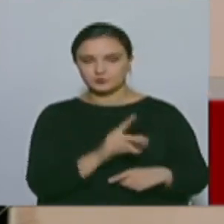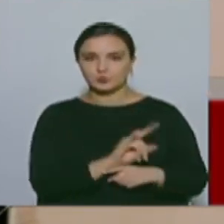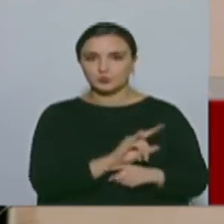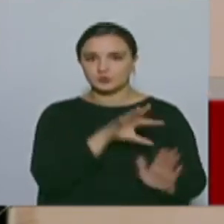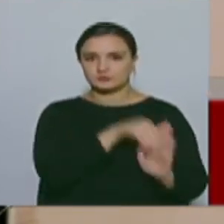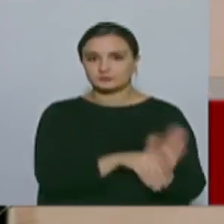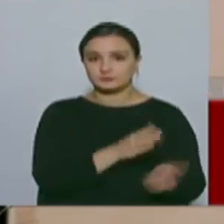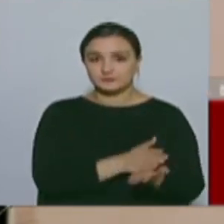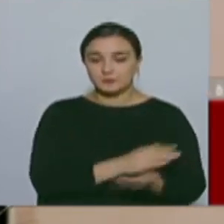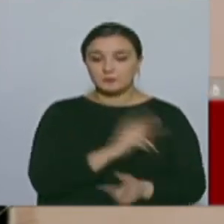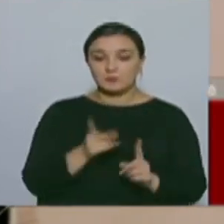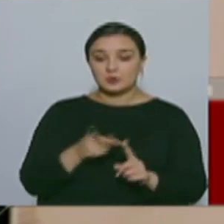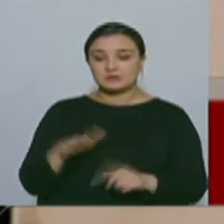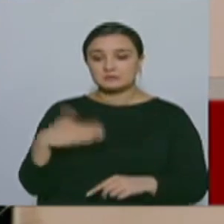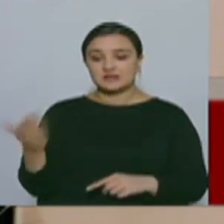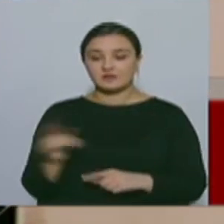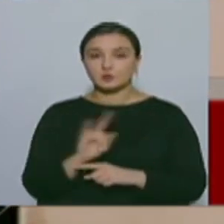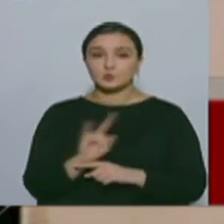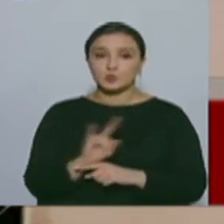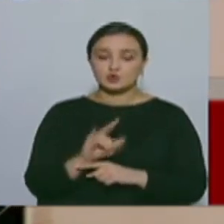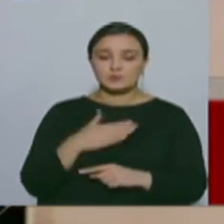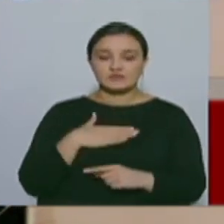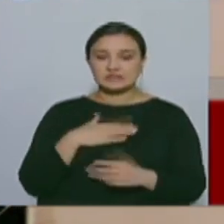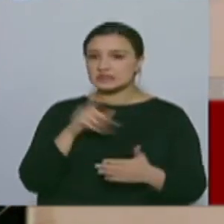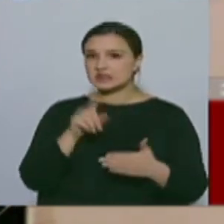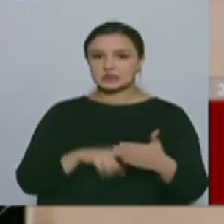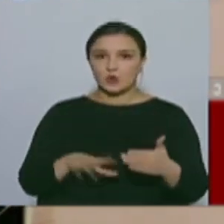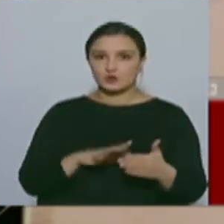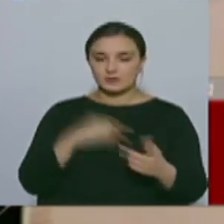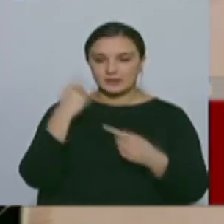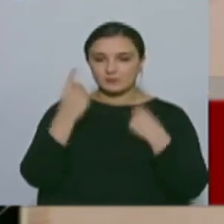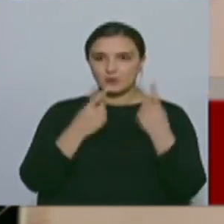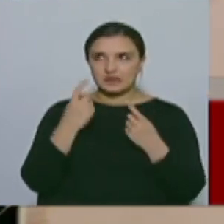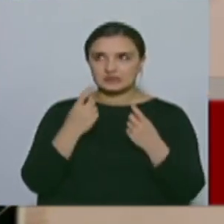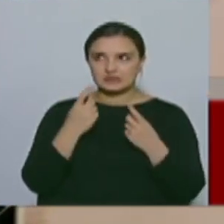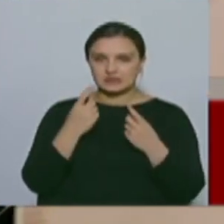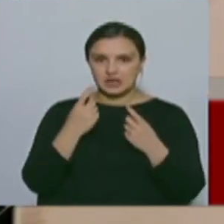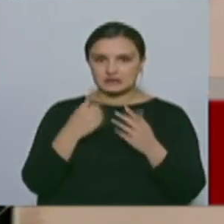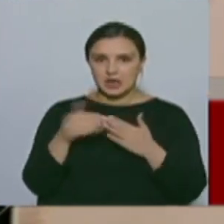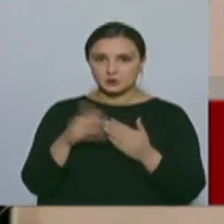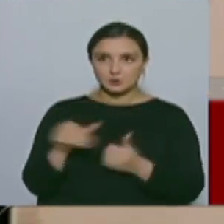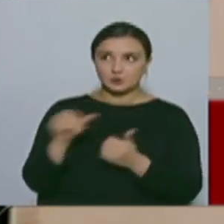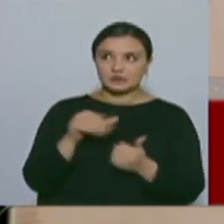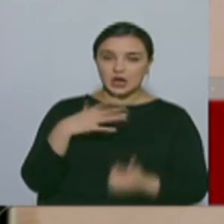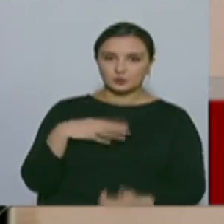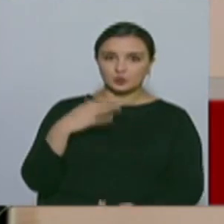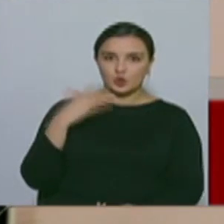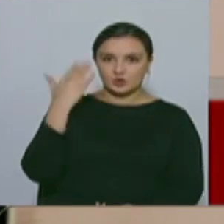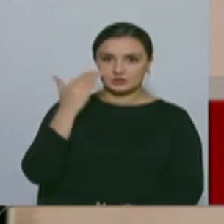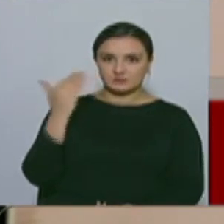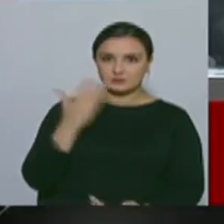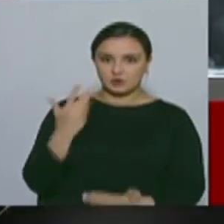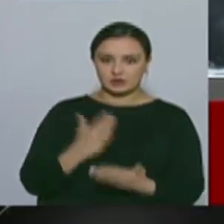ტყუილია. მაგრამ მეორეს ვფრებ ამ ტყუილის თუ ჩემთვის დაუჯერებელი ინფორმაციის გამყარებას. ხელს უწყობს ქართული ოცნების პოლიტიკა. ეს არის ჩემი